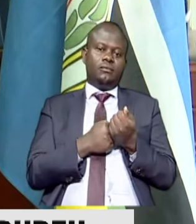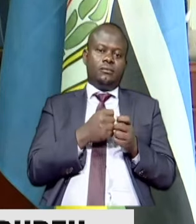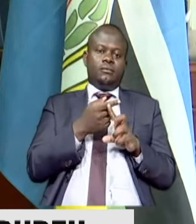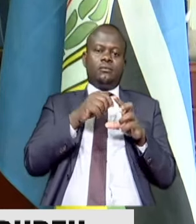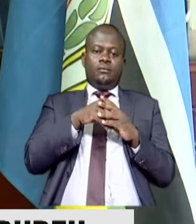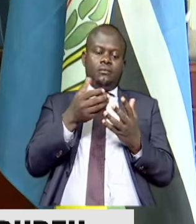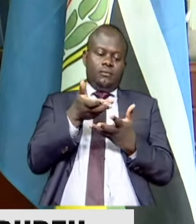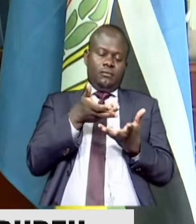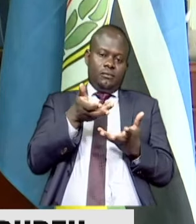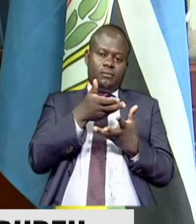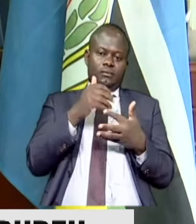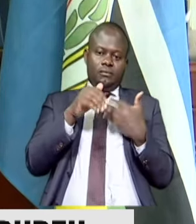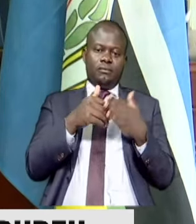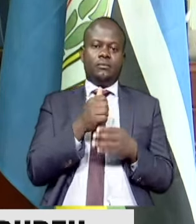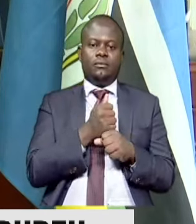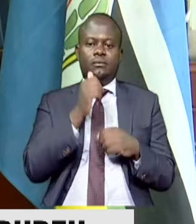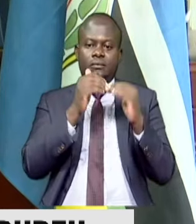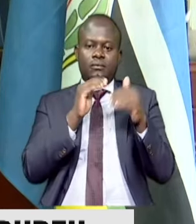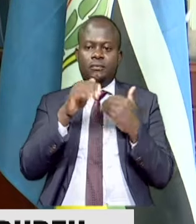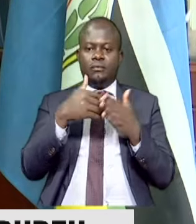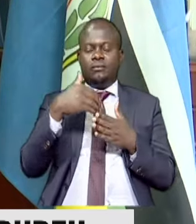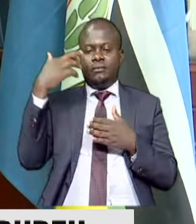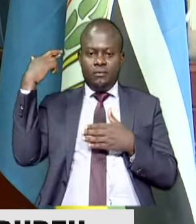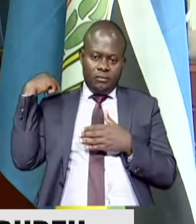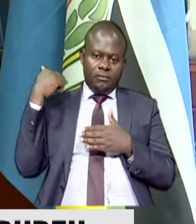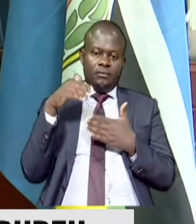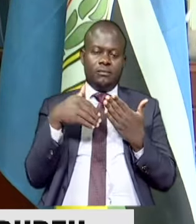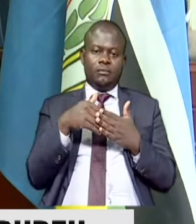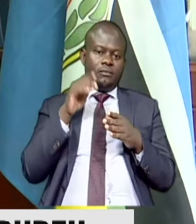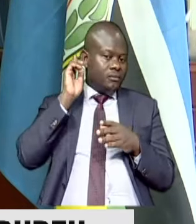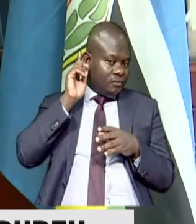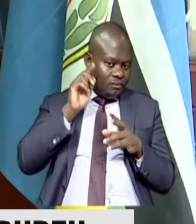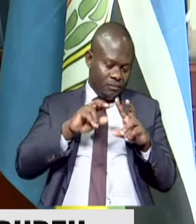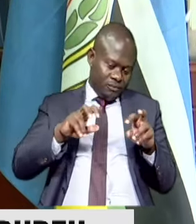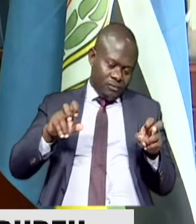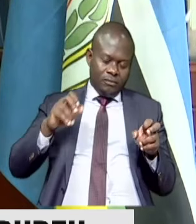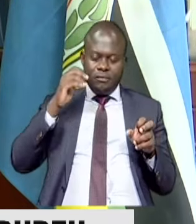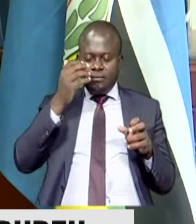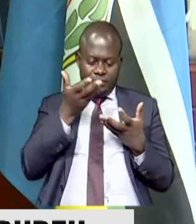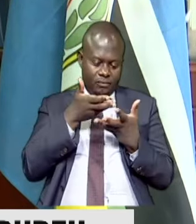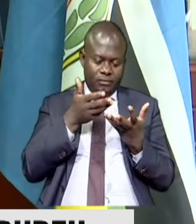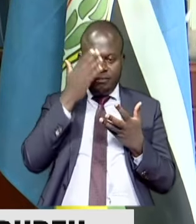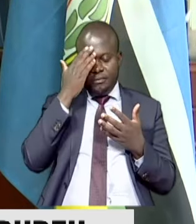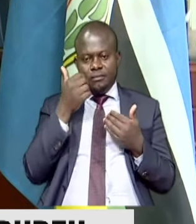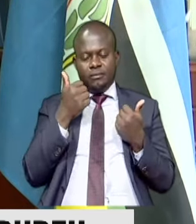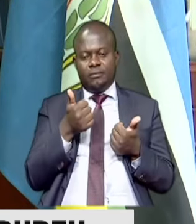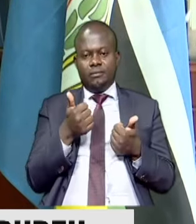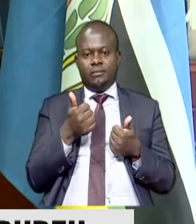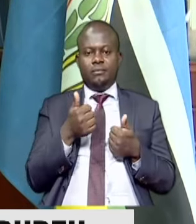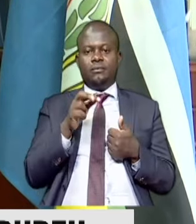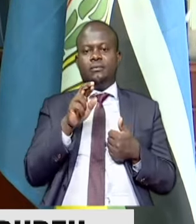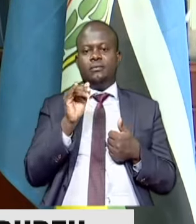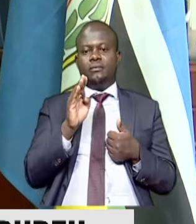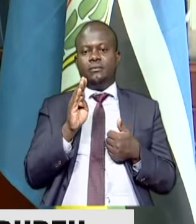isesengura ryakozwe n'inzego zishinzwe iperereza cyangwa se gusesengura, ndavuga RIB